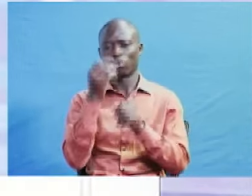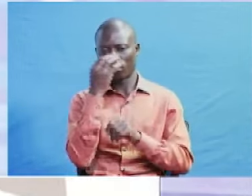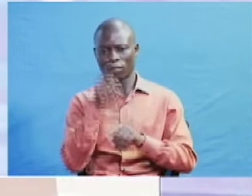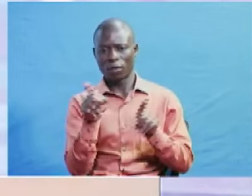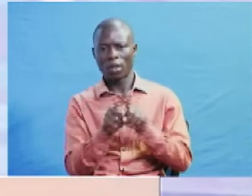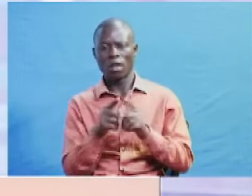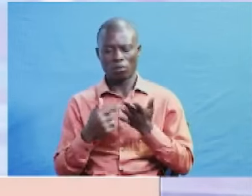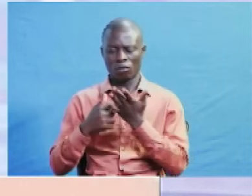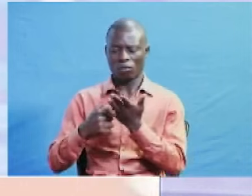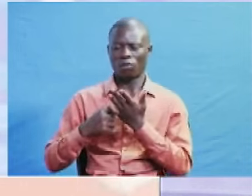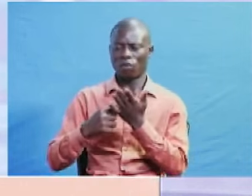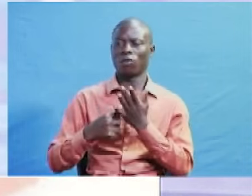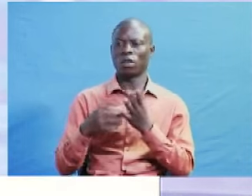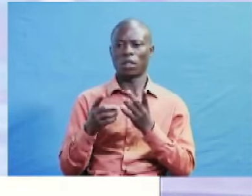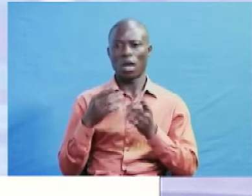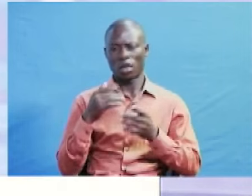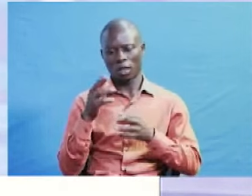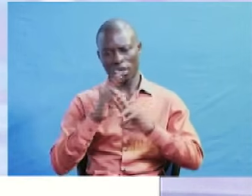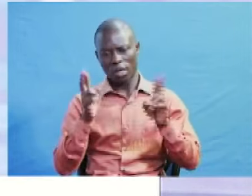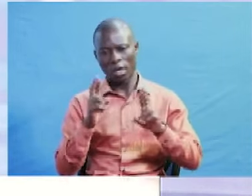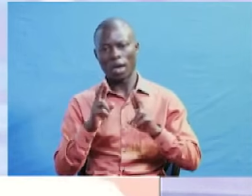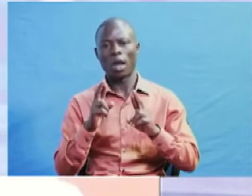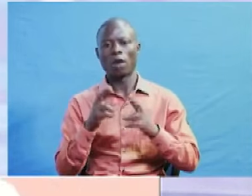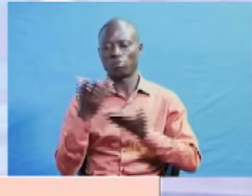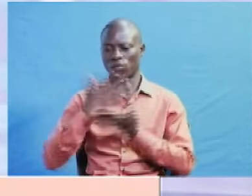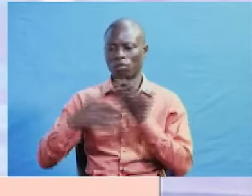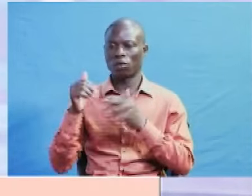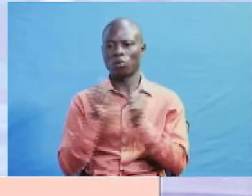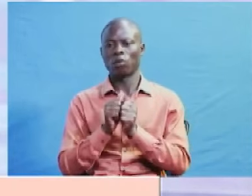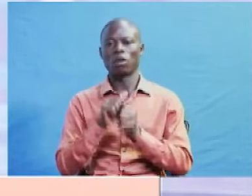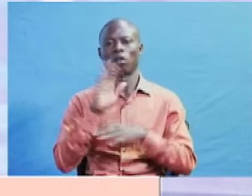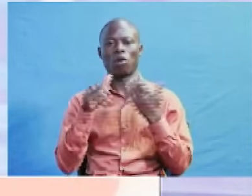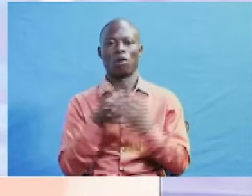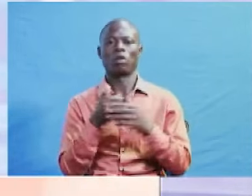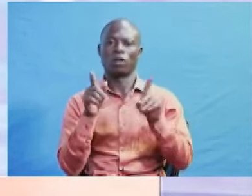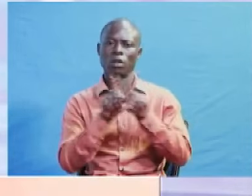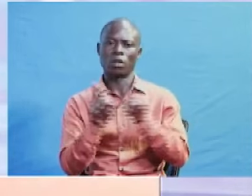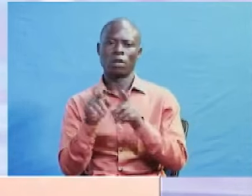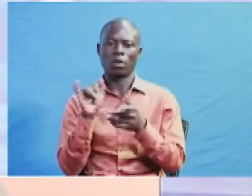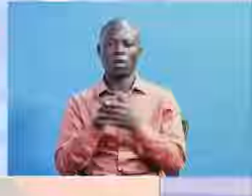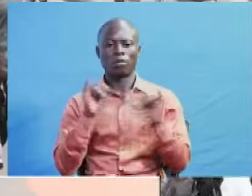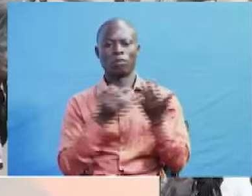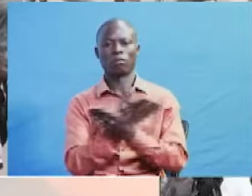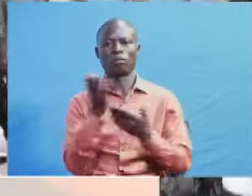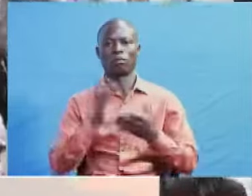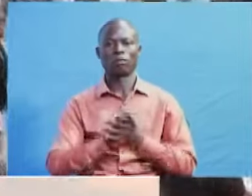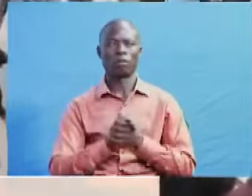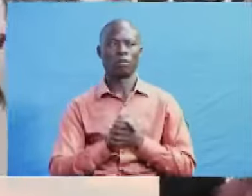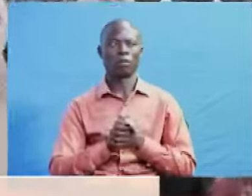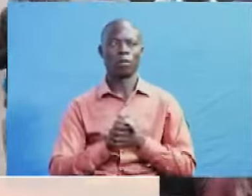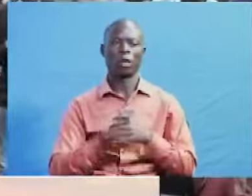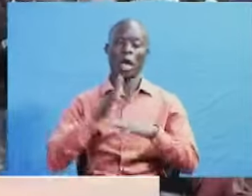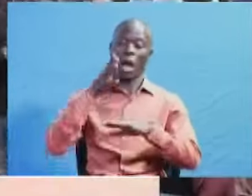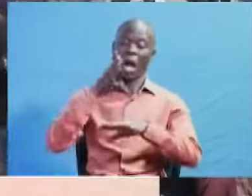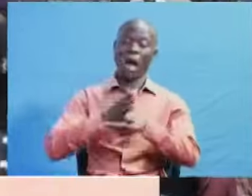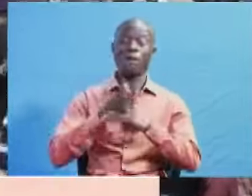jana Ikuluni akisema yupo tayari kwa mazungumzo hata mitandaoni. Hilda Kiptona arifu kwa kina. Baada